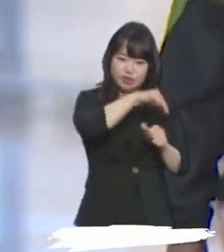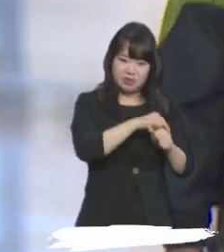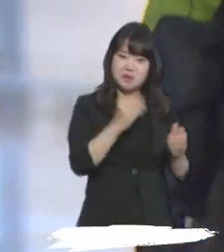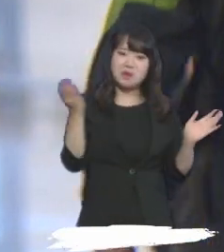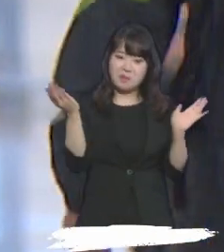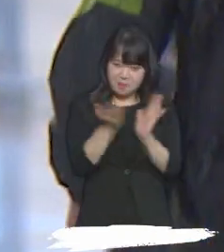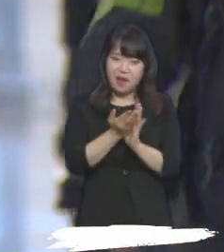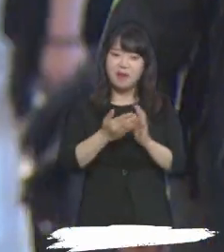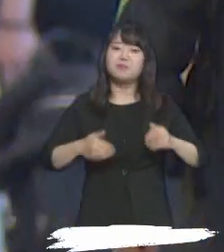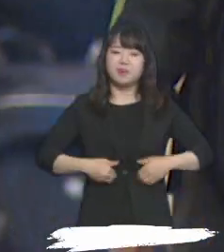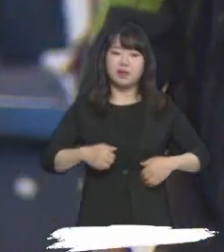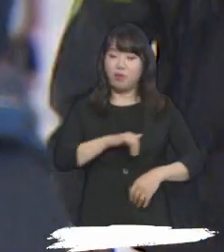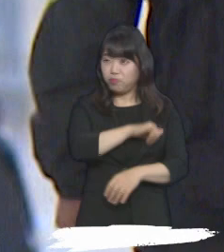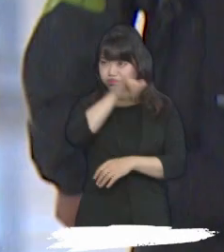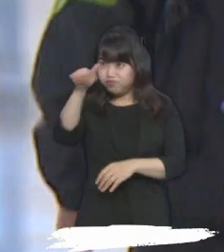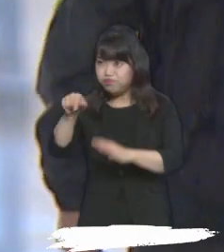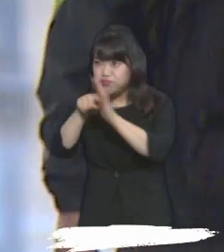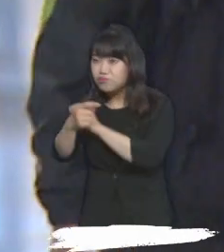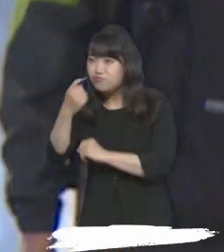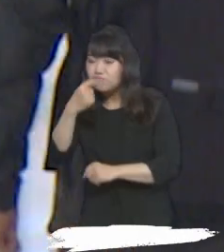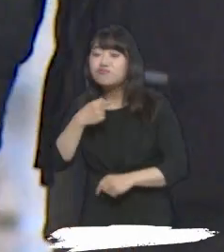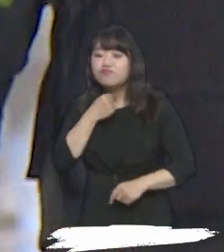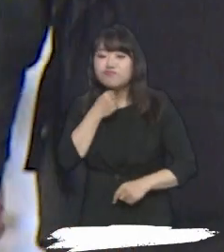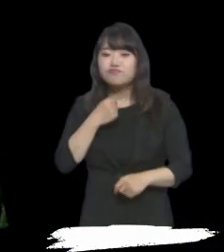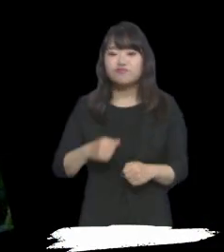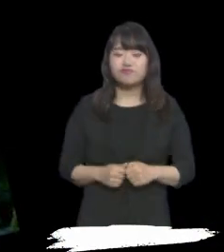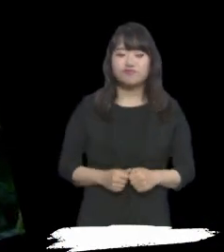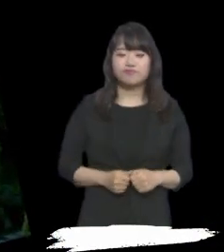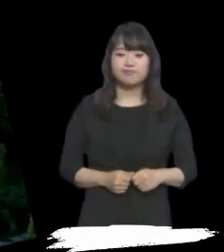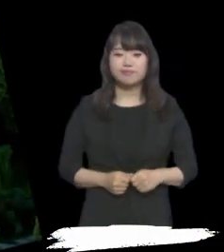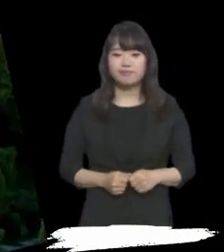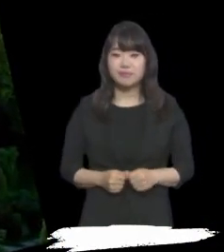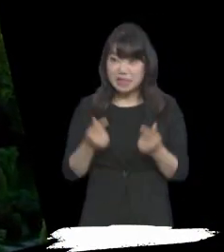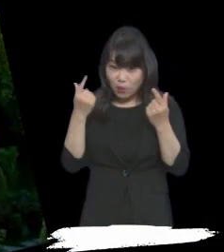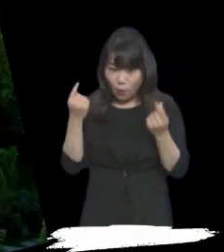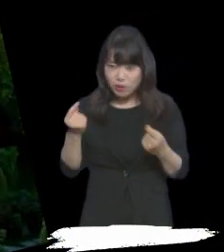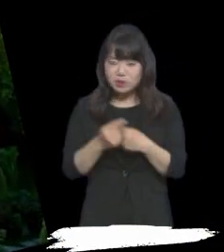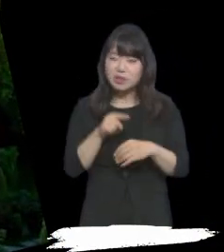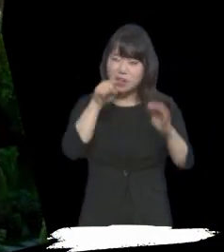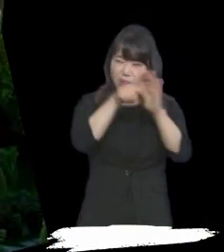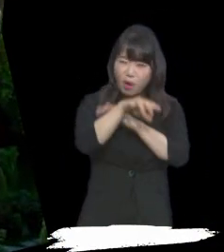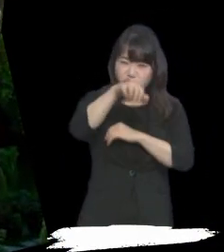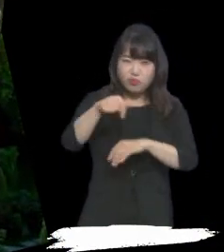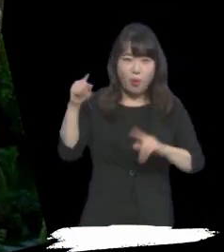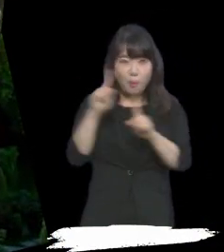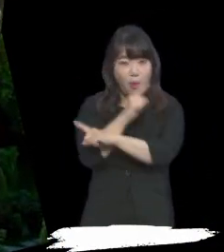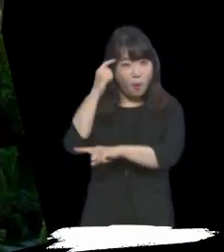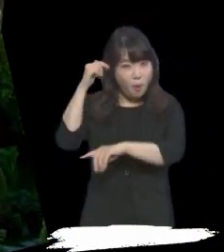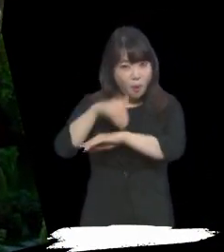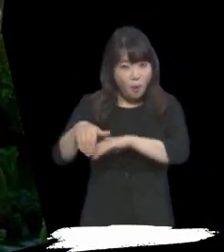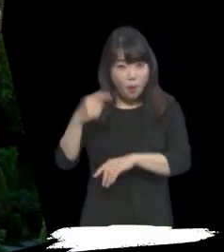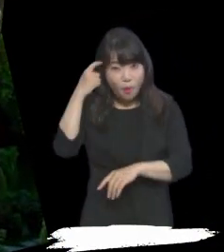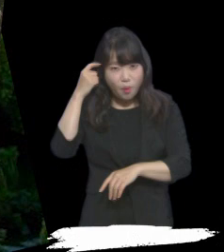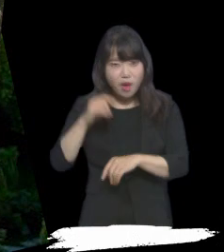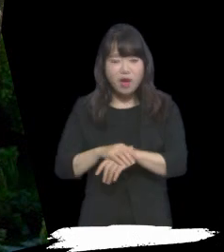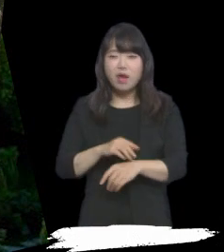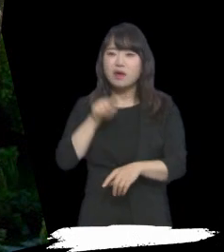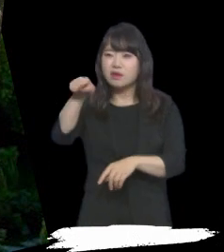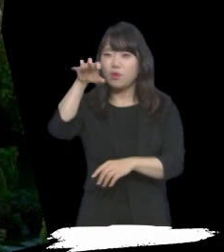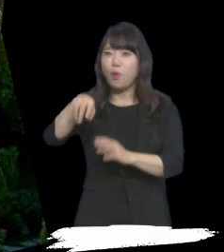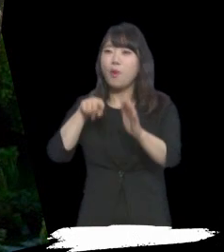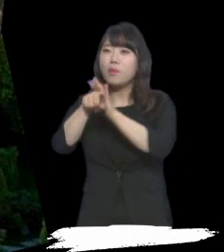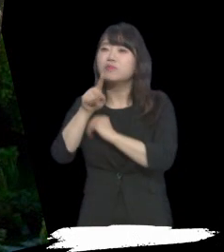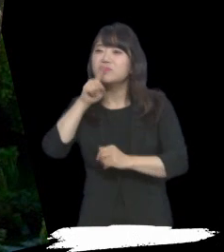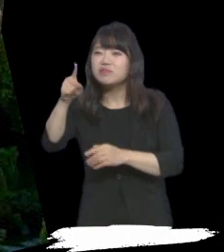지금 필요하니까 가서 좀 배우겠다는 거죠. 이처럼 방문 장소가 변경된 것은 해당 기관이 방문 허락을 하지